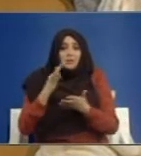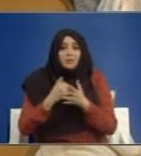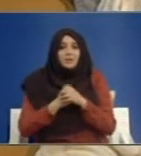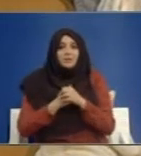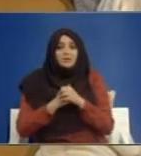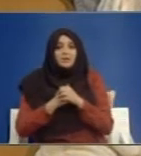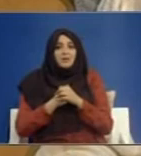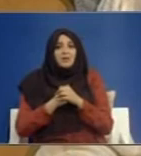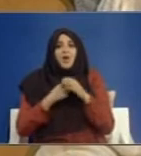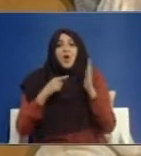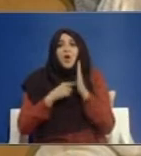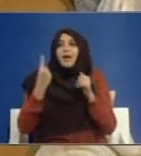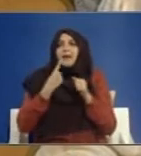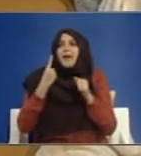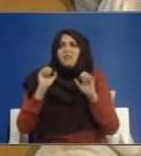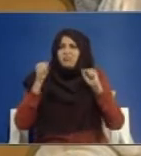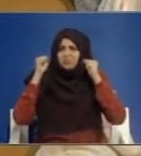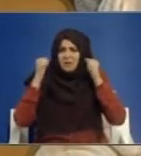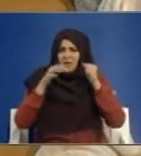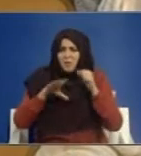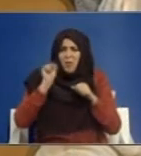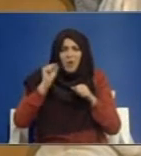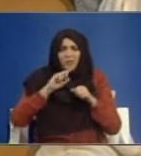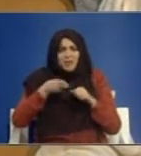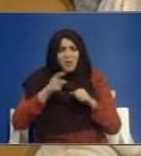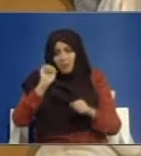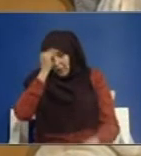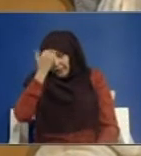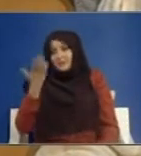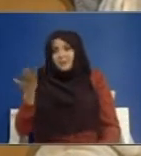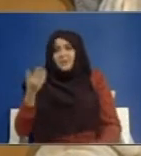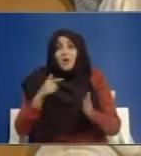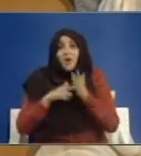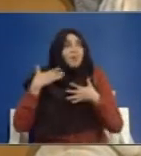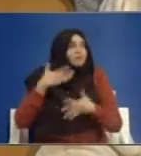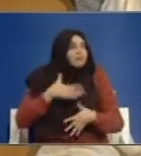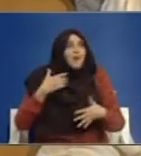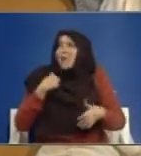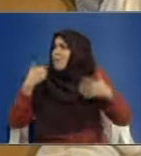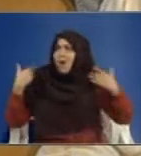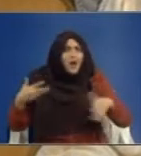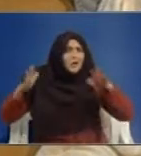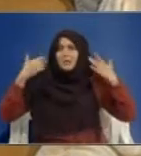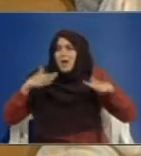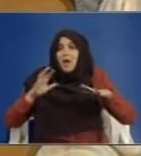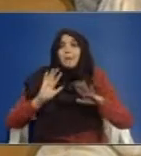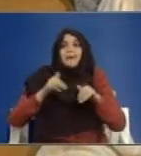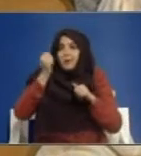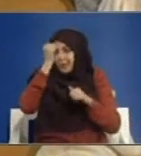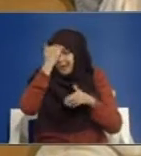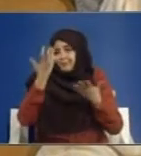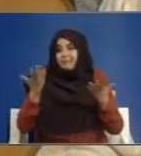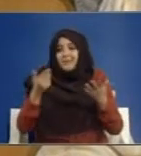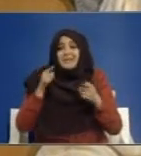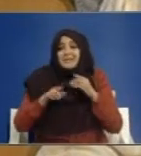يعني لانه الانسان في حاله الغضب يتخذ قرار وما عاد يندم عليه، في حاله الفرح يقول لك معليش نمد ومن بعد يندم. والنذر